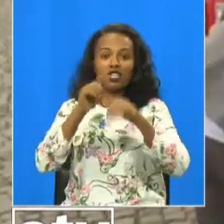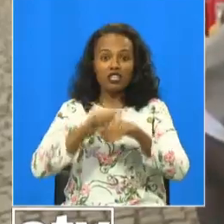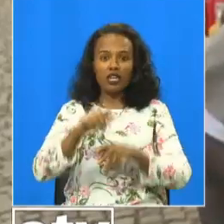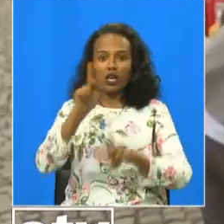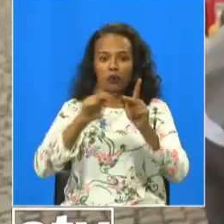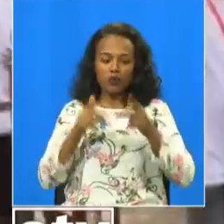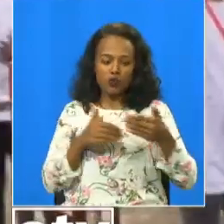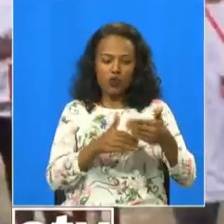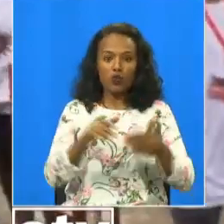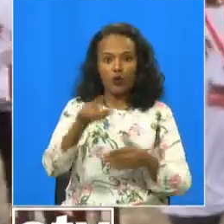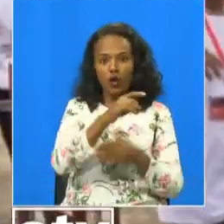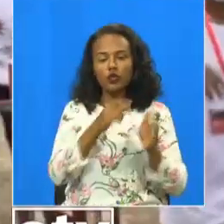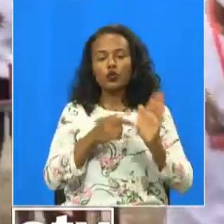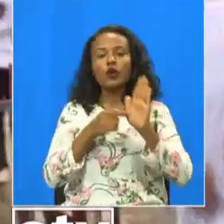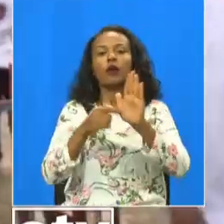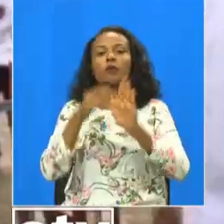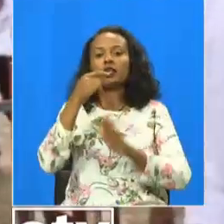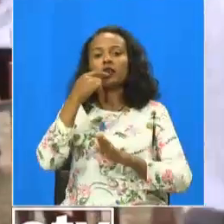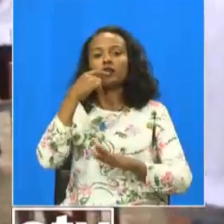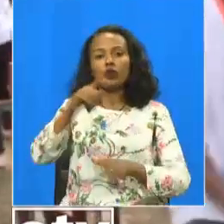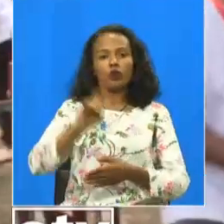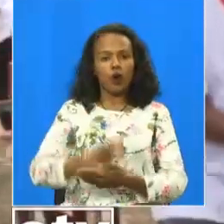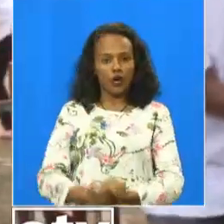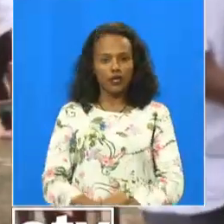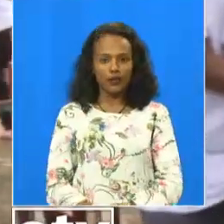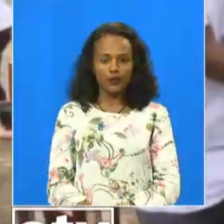ጎን መሆናቸውን ለማሳየት ነው ብለዋል።